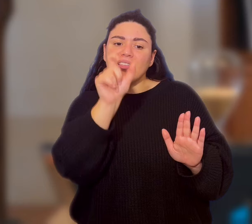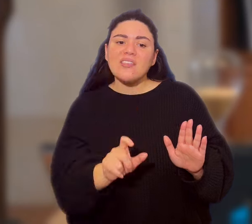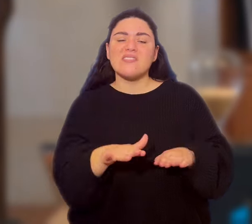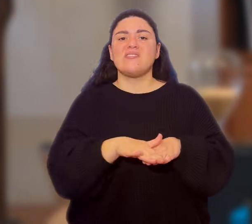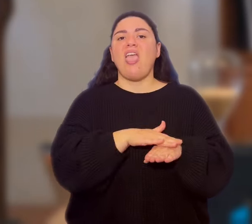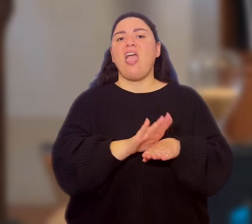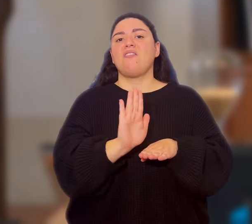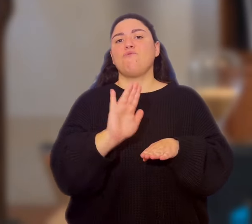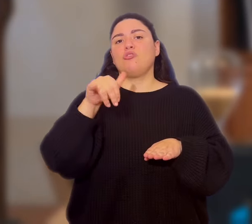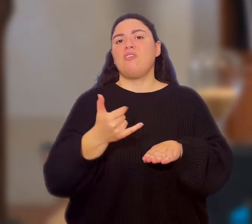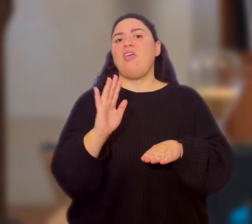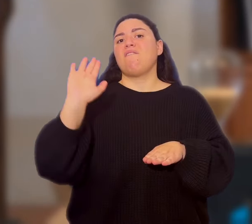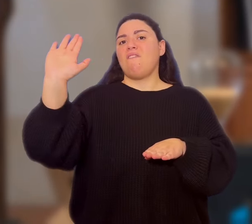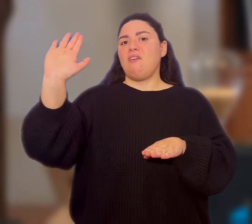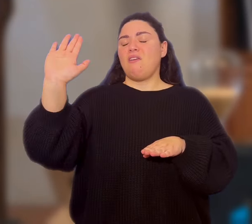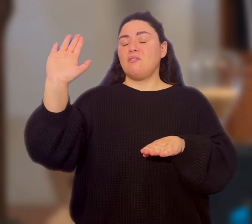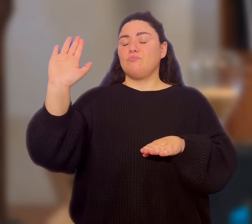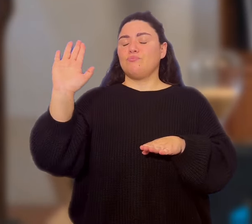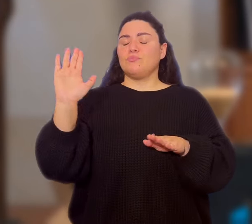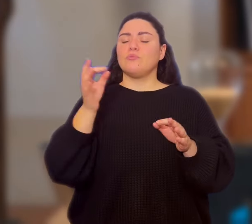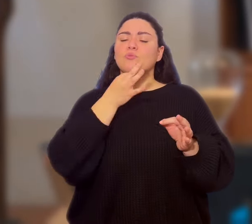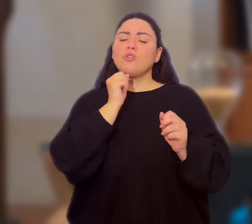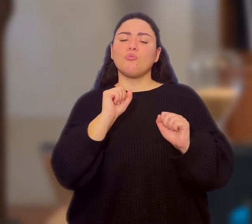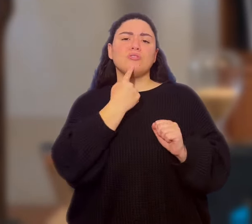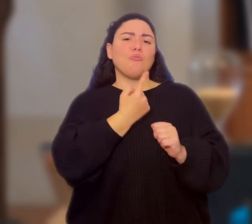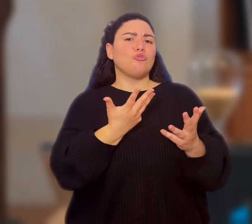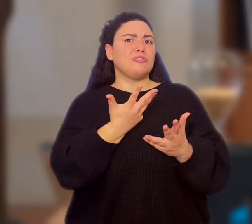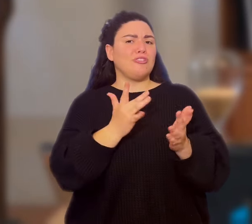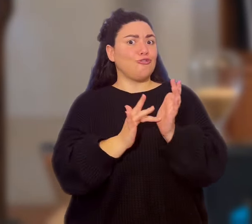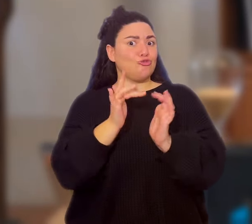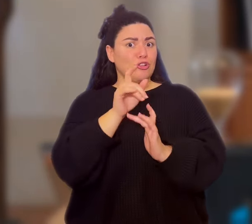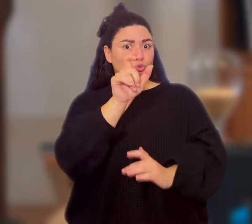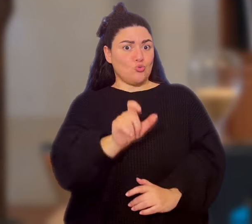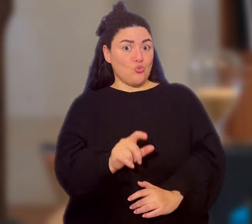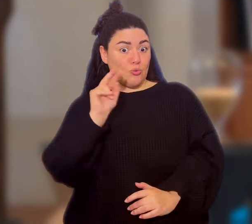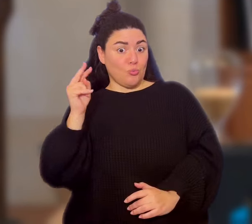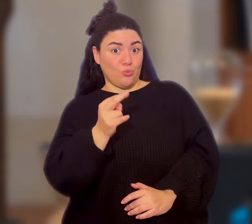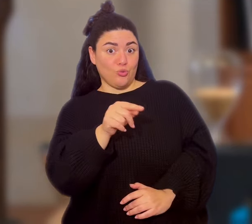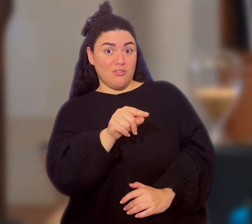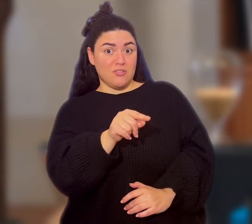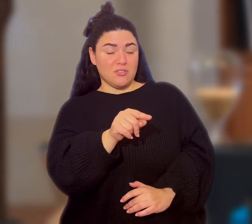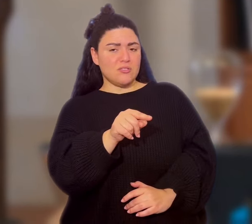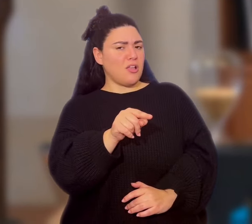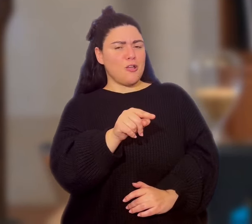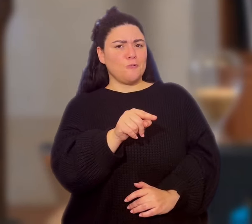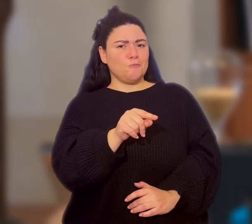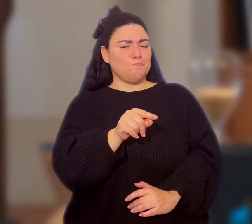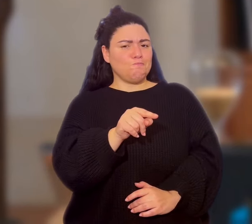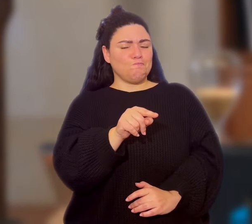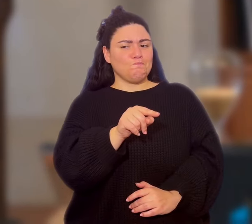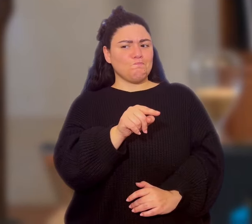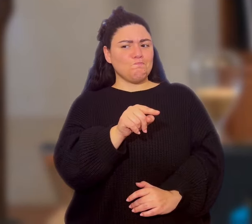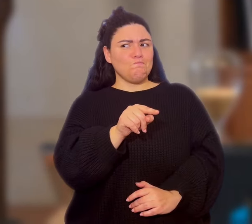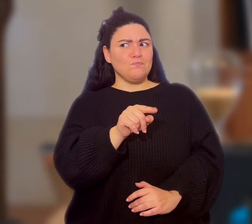il servo di iavè possiamo dire che Gesù da questo punto di vista scompagina fa